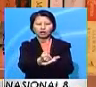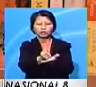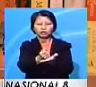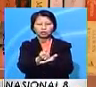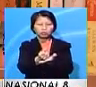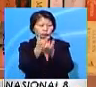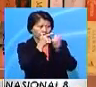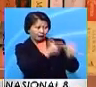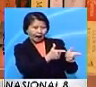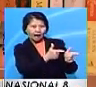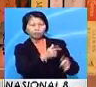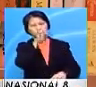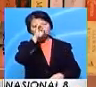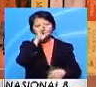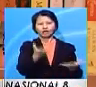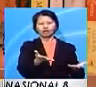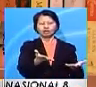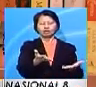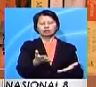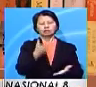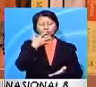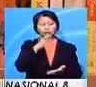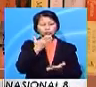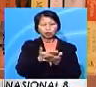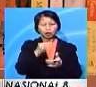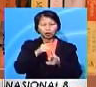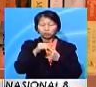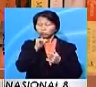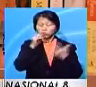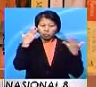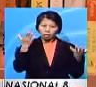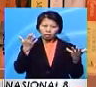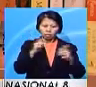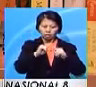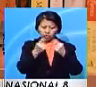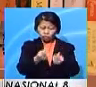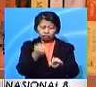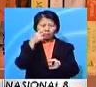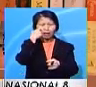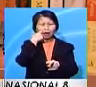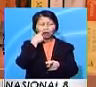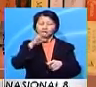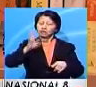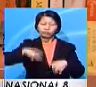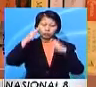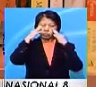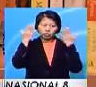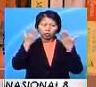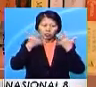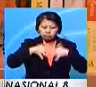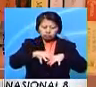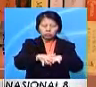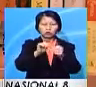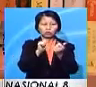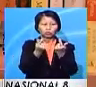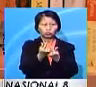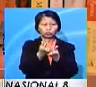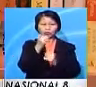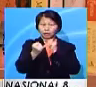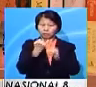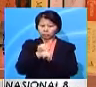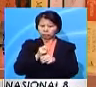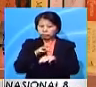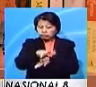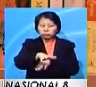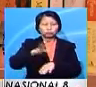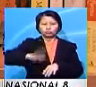Tapi nak dikatakan nasib baik ataupun tidak, kumpulan militan itu masih belum lagi diresapi oleh kumpulan militan antarabangsa